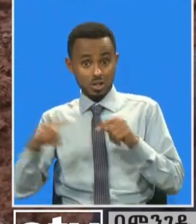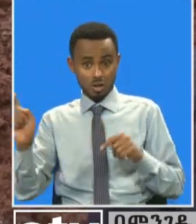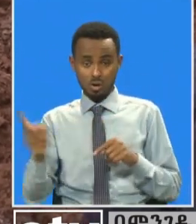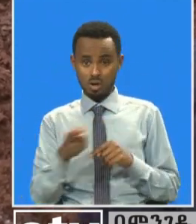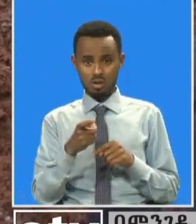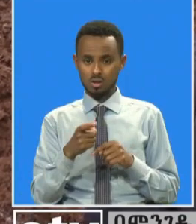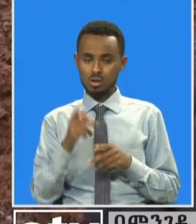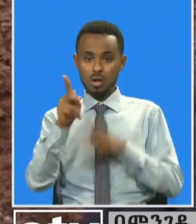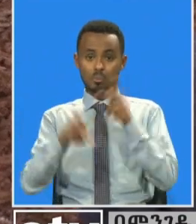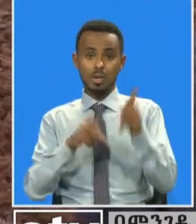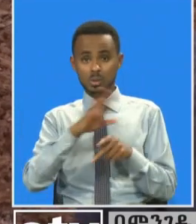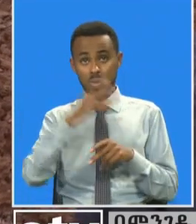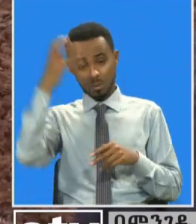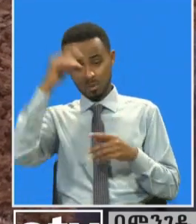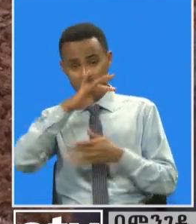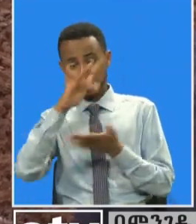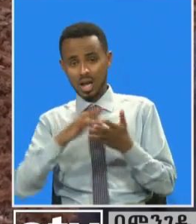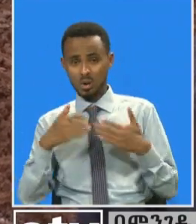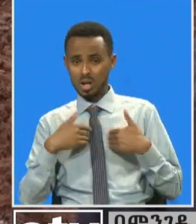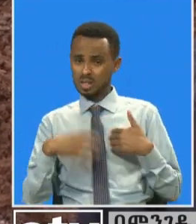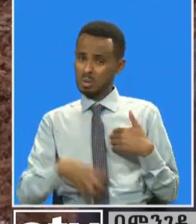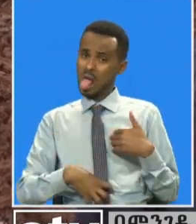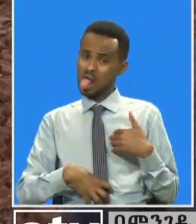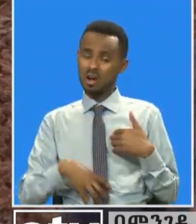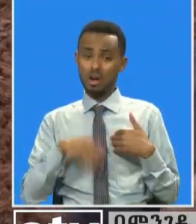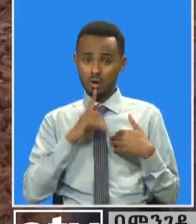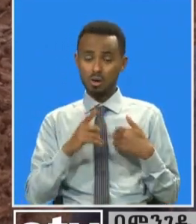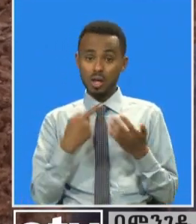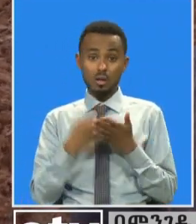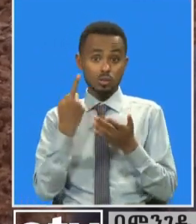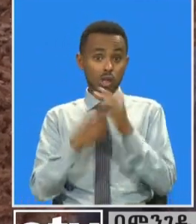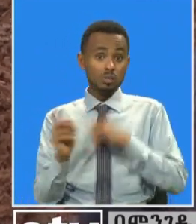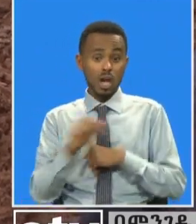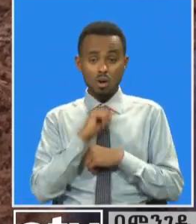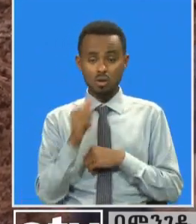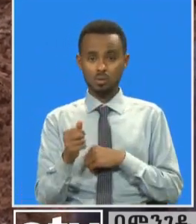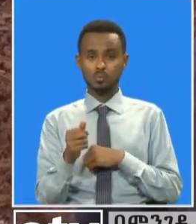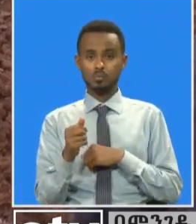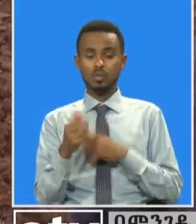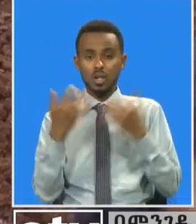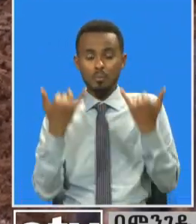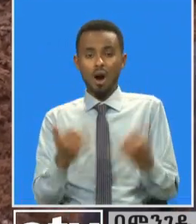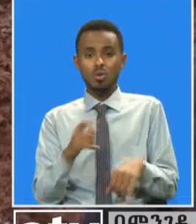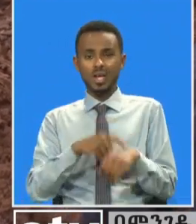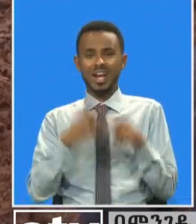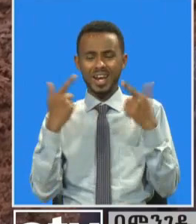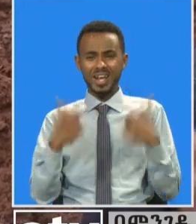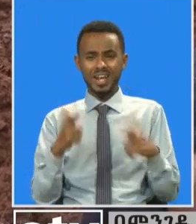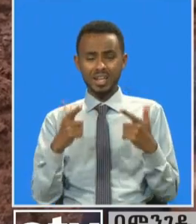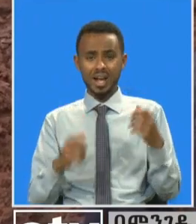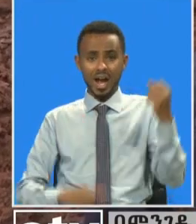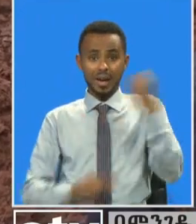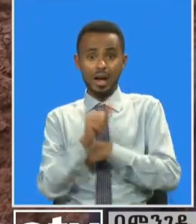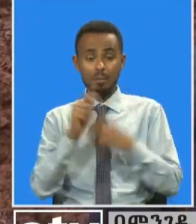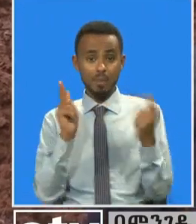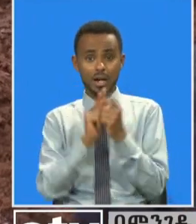ማውጣት የማይችል ከሆነ በህዝብና በመንግስት መካከል ያለው ነገርም አደጋ ነው። ይህም ብቻ ሳይሆን በአሁኑ ሰዓት